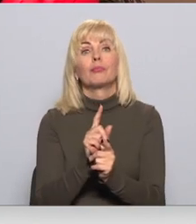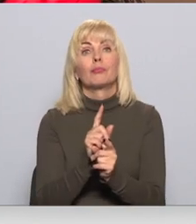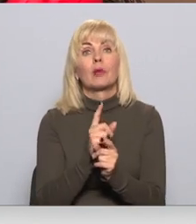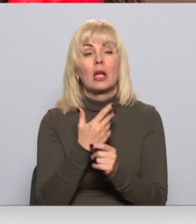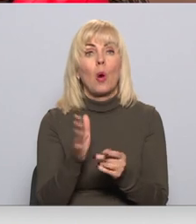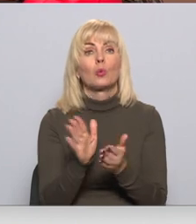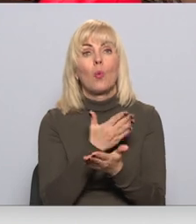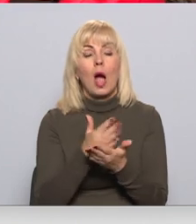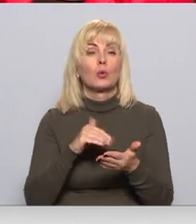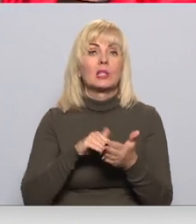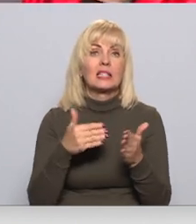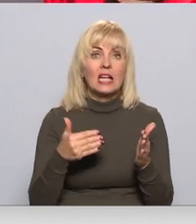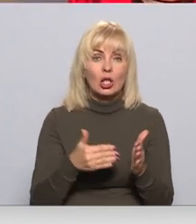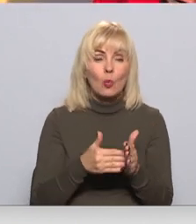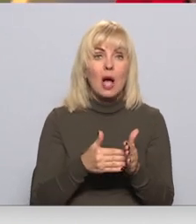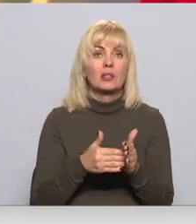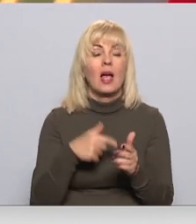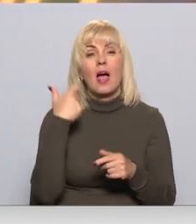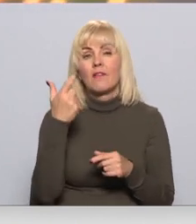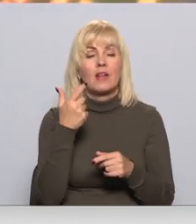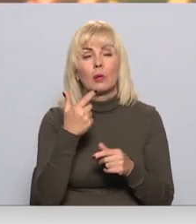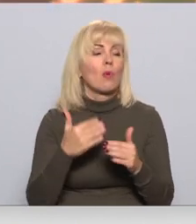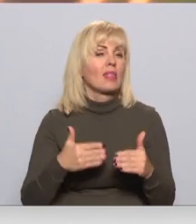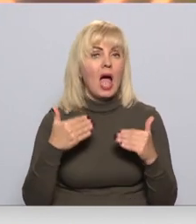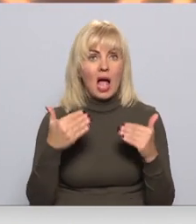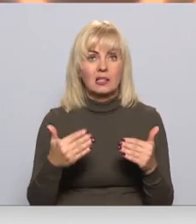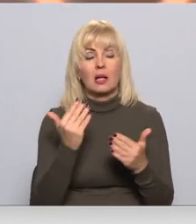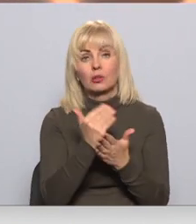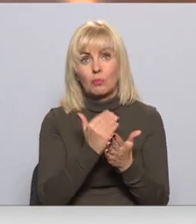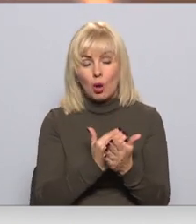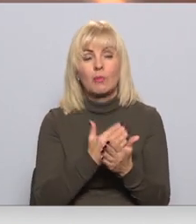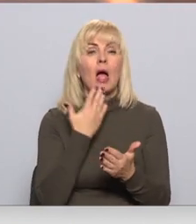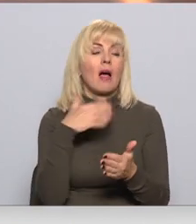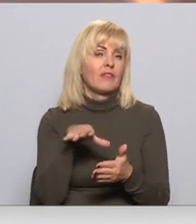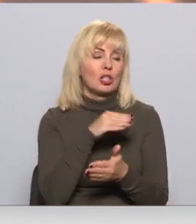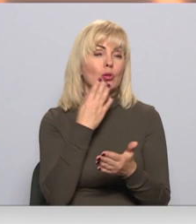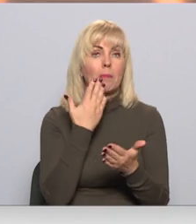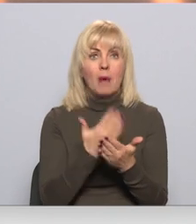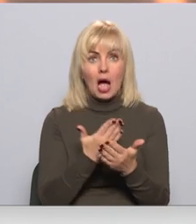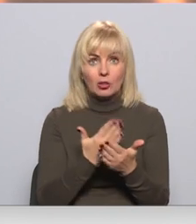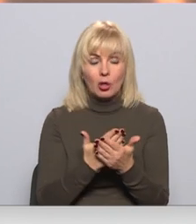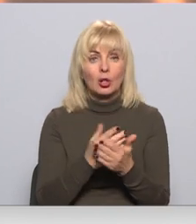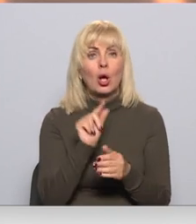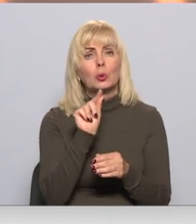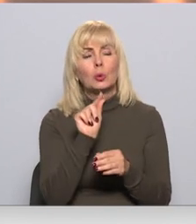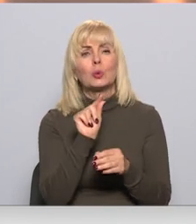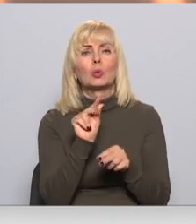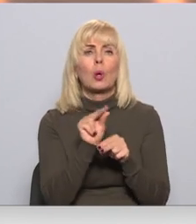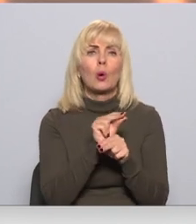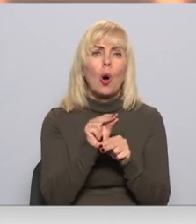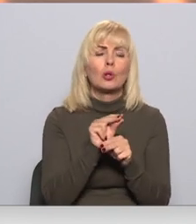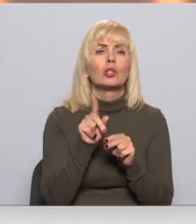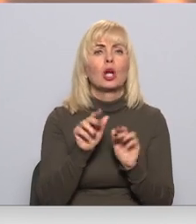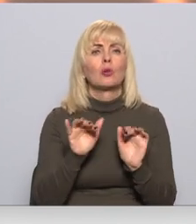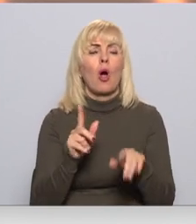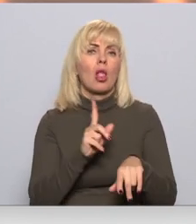ka nevienu filmu mēs neatcelsim no programmas, visas mēs izrādīsim. Ir nelielas korekcijas veiktas norises